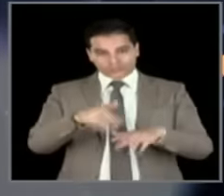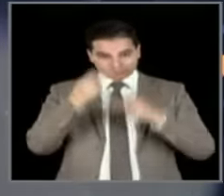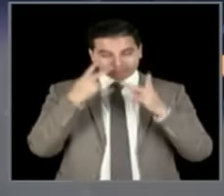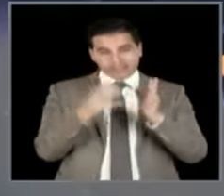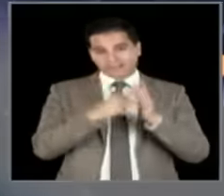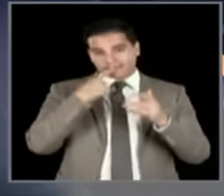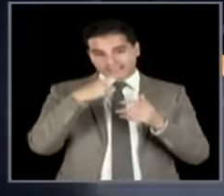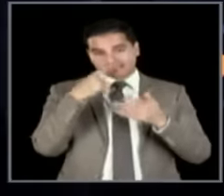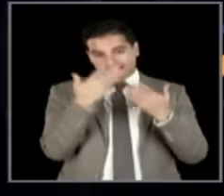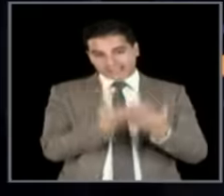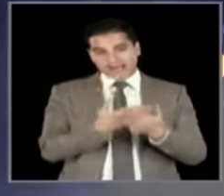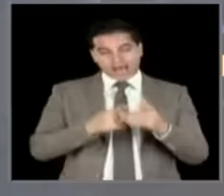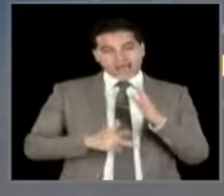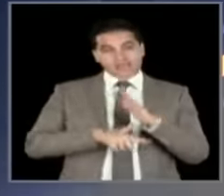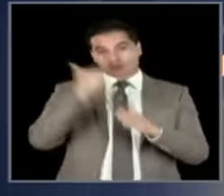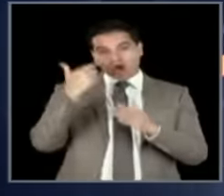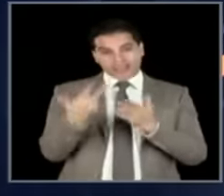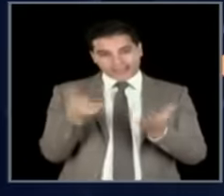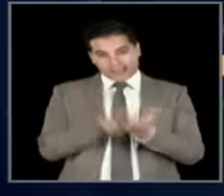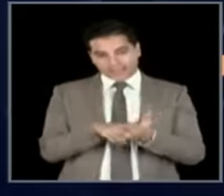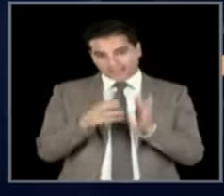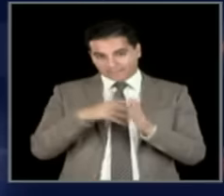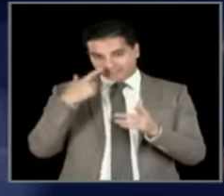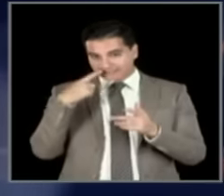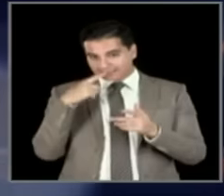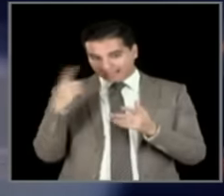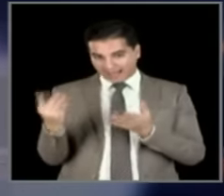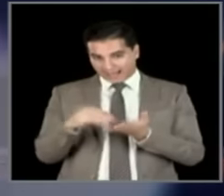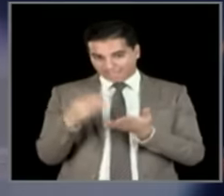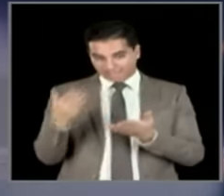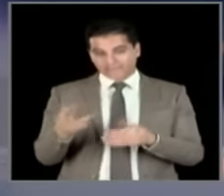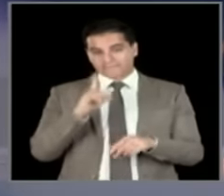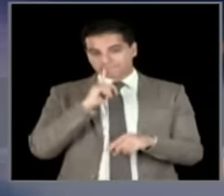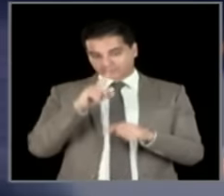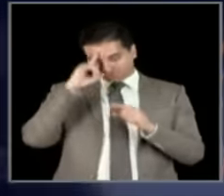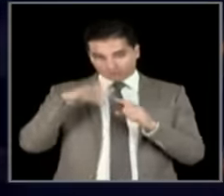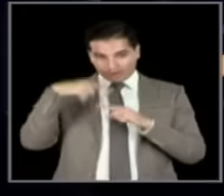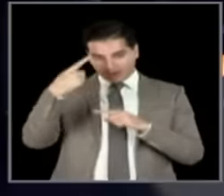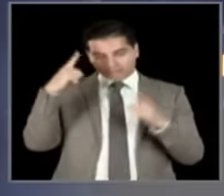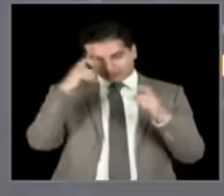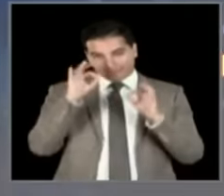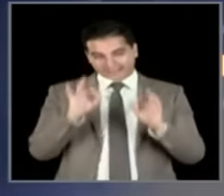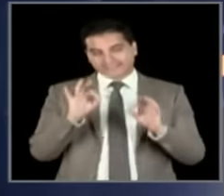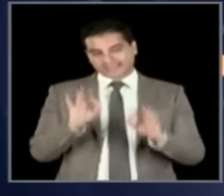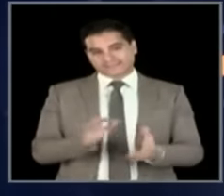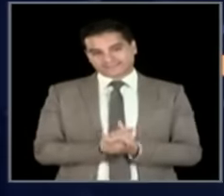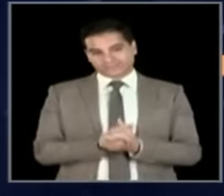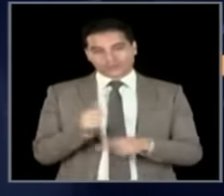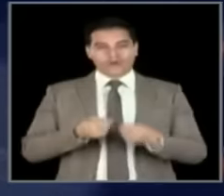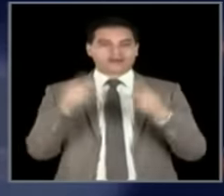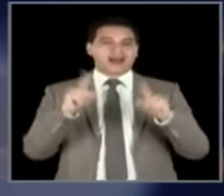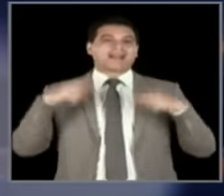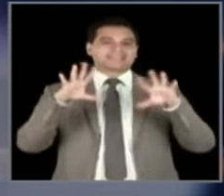جامعة اسكندرية أول 3 نقاط في المجموعة الرابعة، مبروك، واللي جاي أكيد أكيد أكيد أصعب بكتير. وإلى